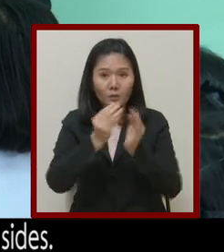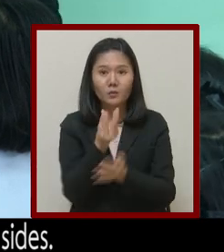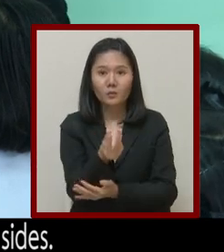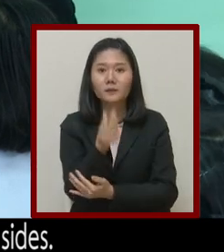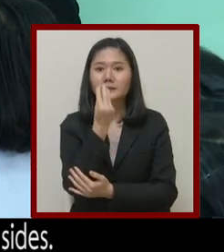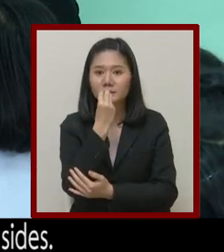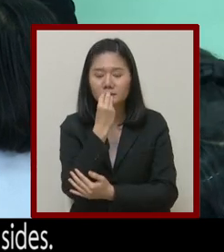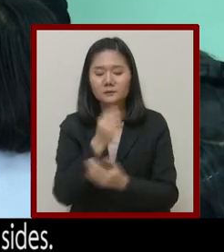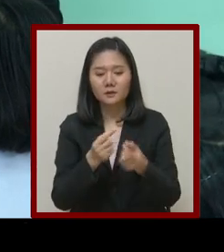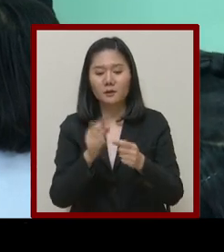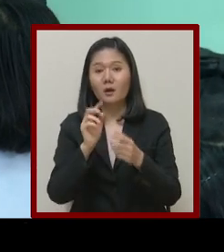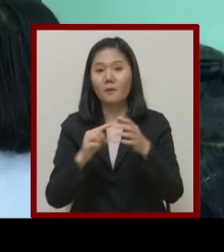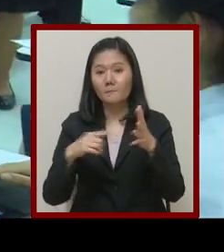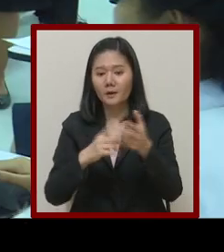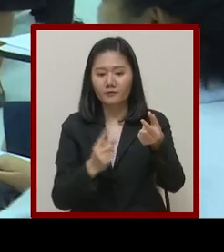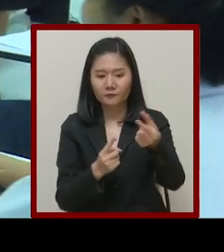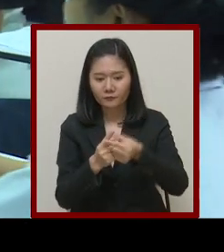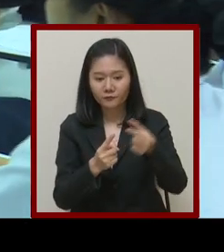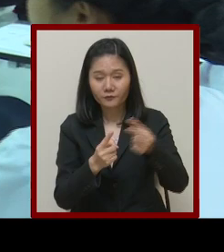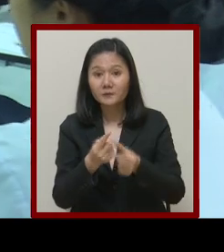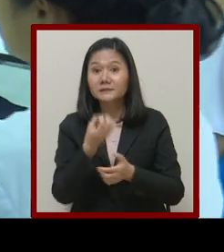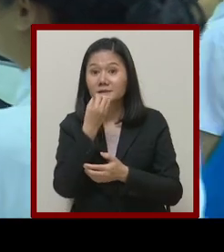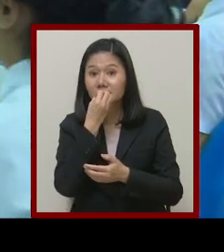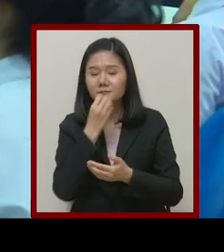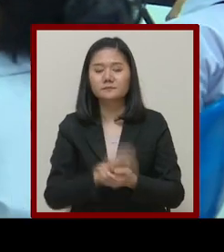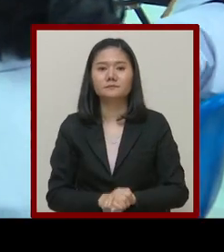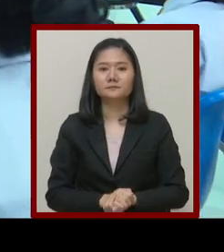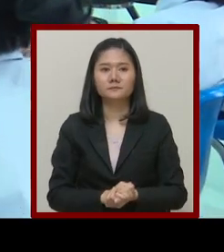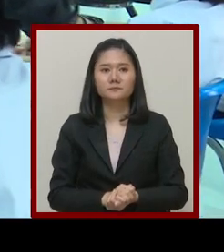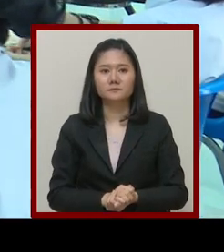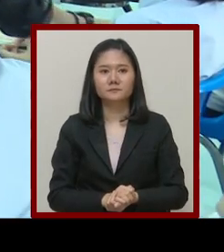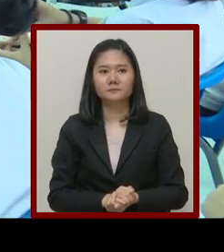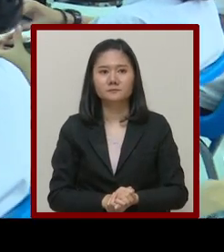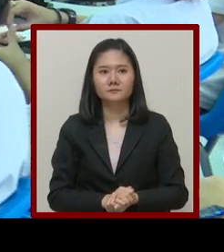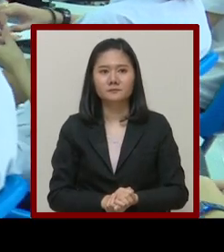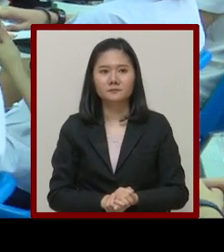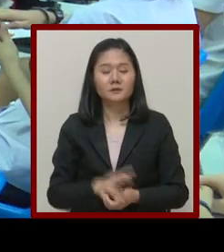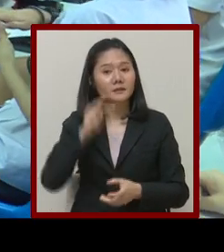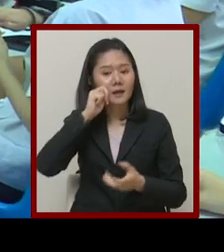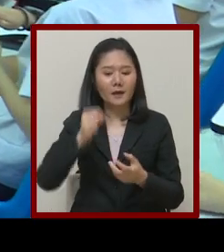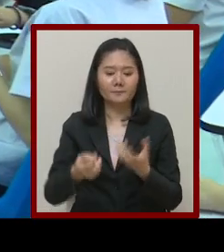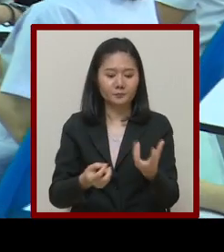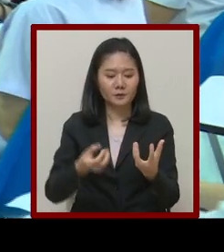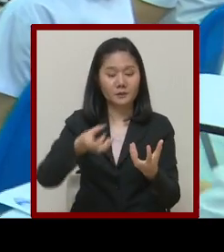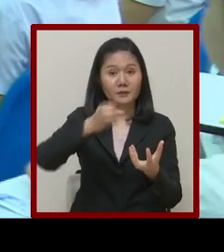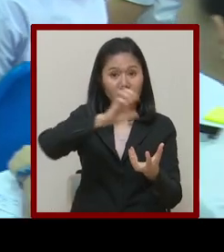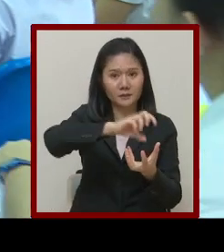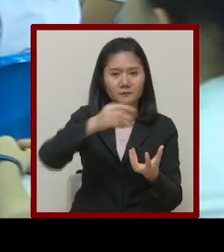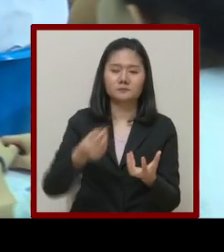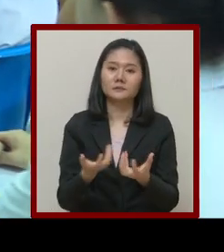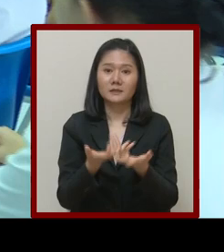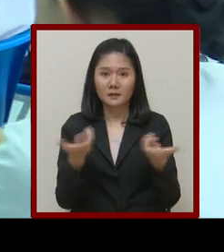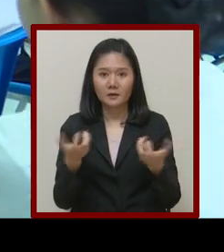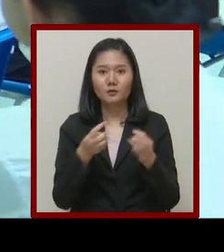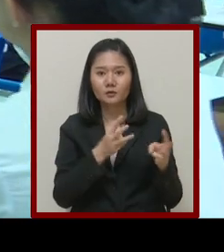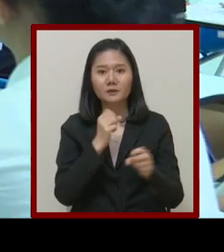ครับแล้วเสียบเข้าไม้จิ้มฟันเป็นคำครับแล้วตักน้ำราดใส่ถ้วยแยกไว้ต่างหากครับผม